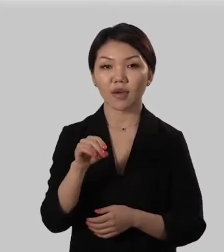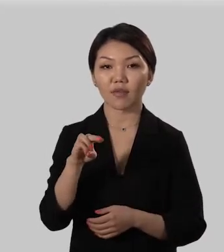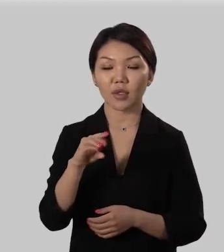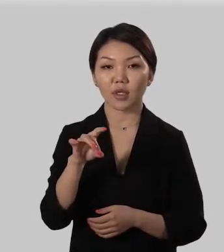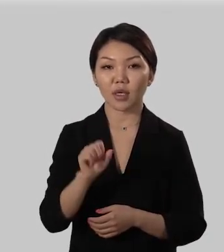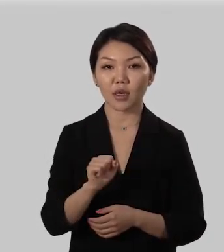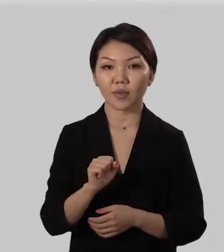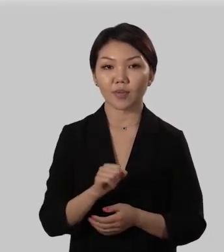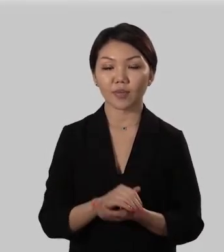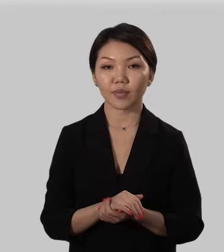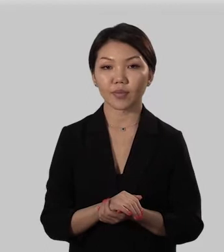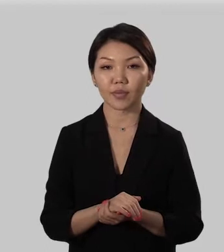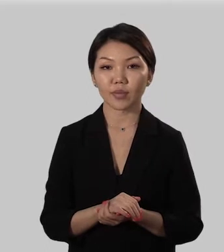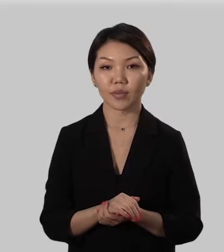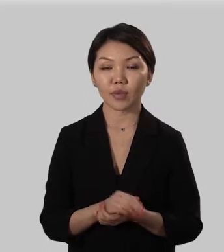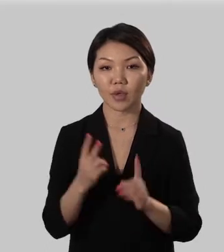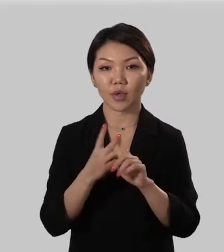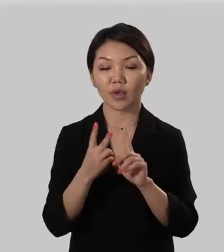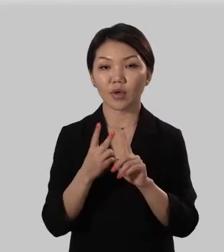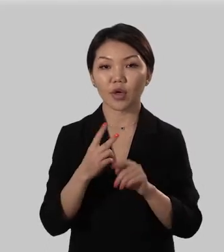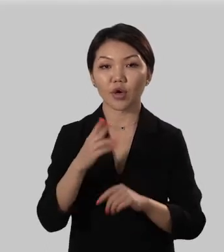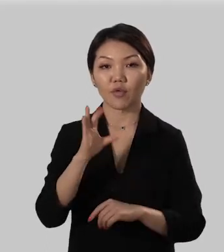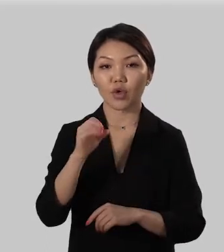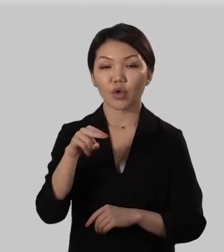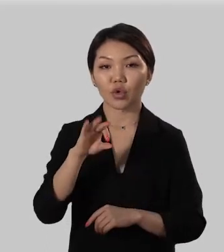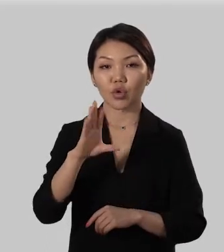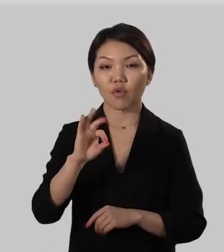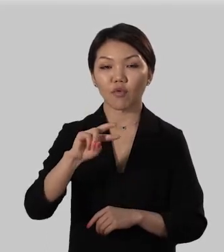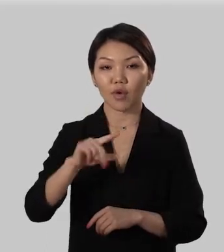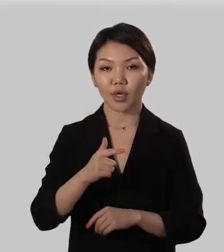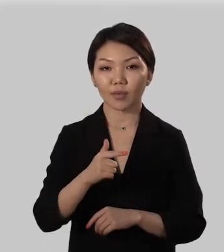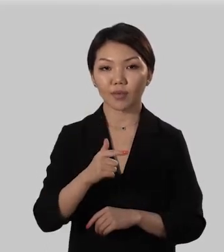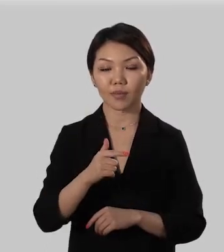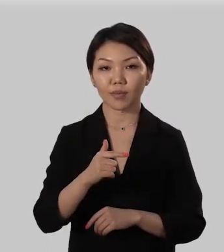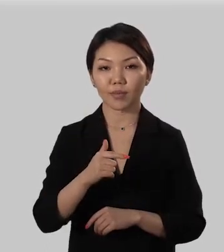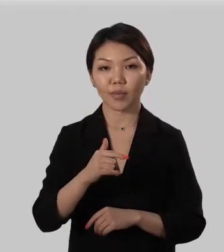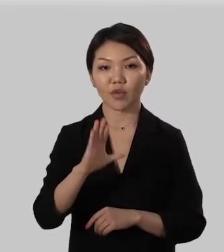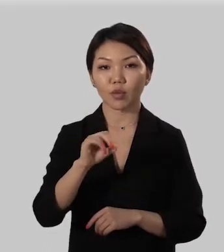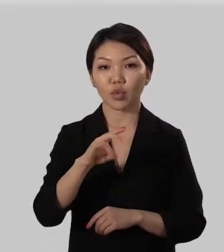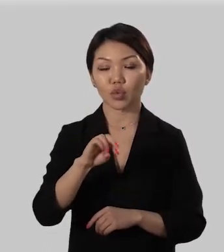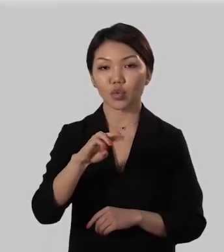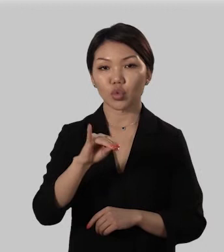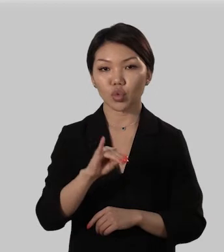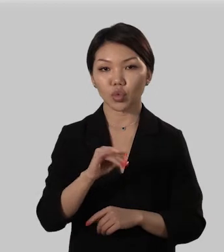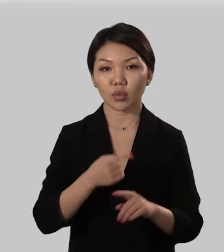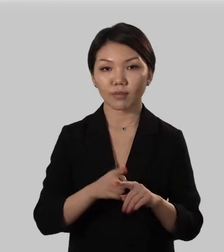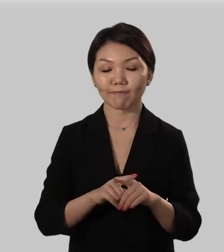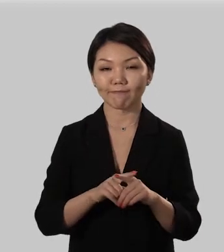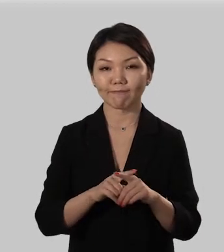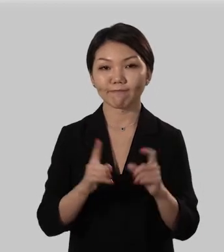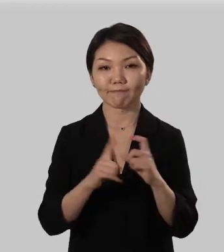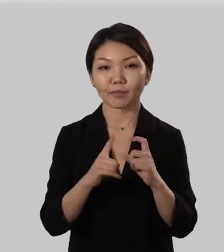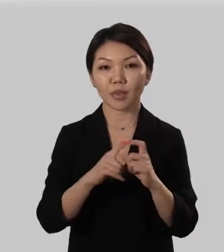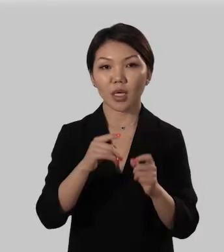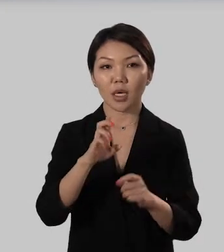достаточно вдовой впустую без толку